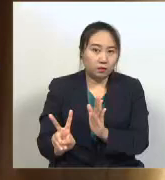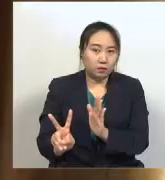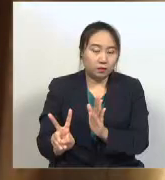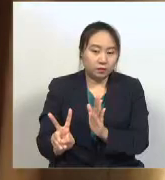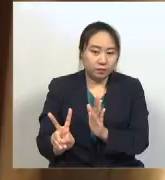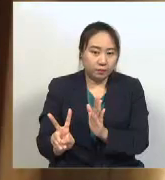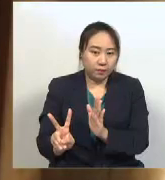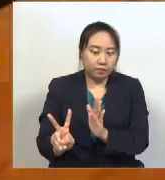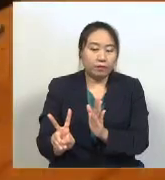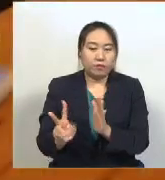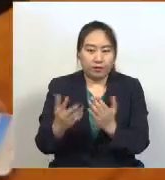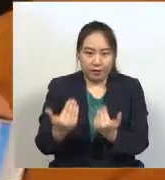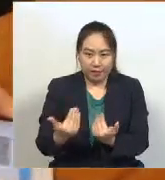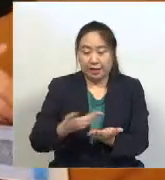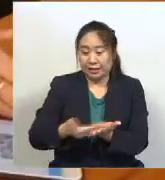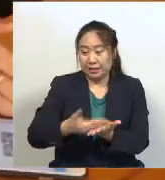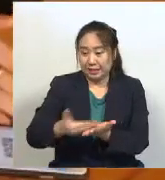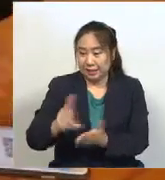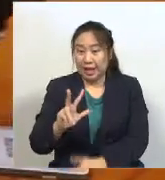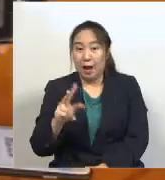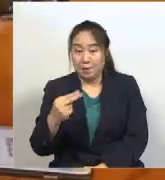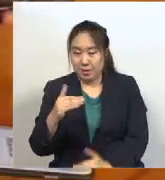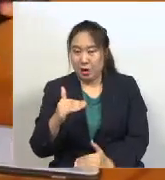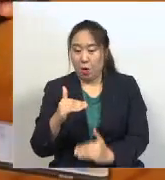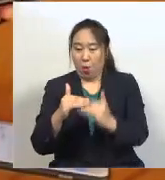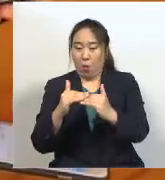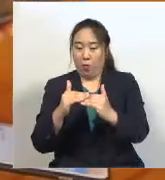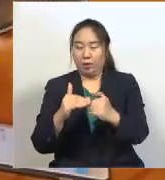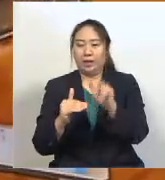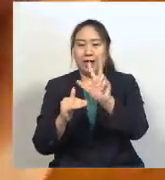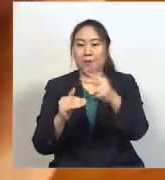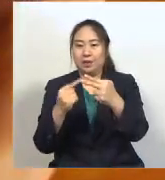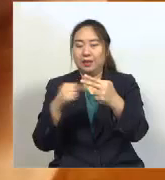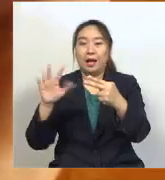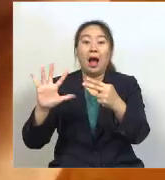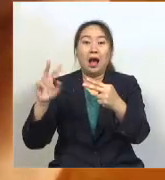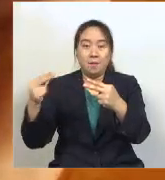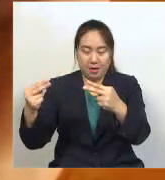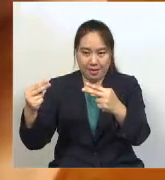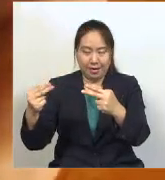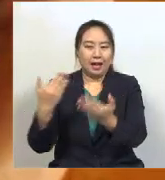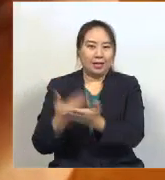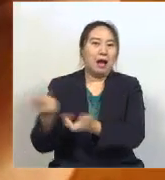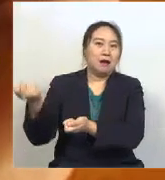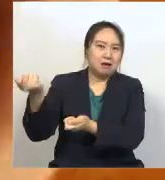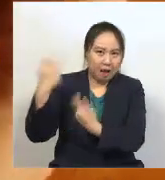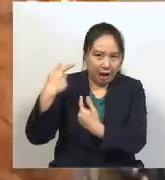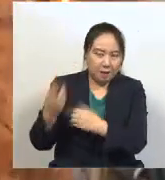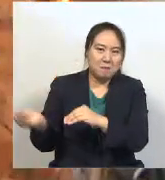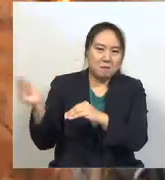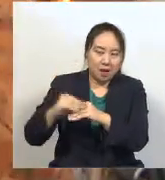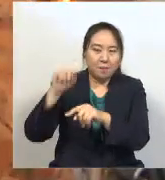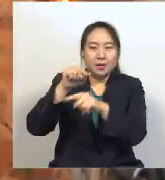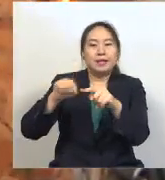ที่ใช้จ่ายส่วนเกิน 30,000 บาทแต่ไม่เกิน 50,000 บาทจะได้รับสิทธิ์เงินคืนหรือว่าแคชแบ็กเพิ่ม